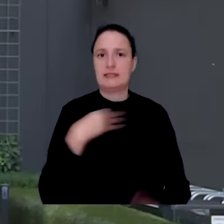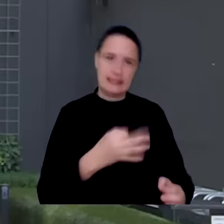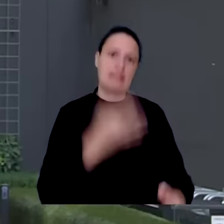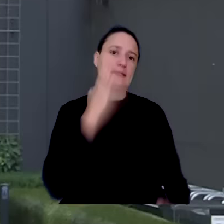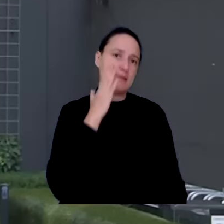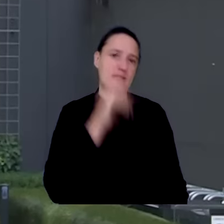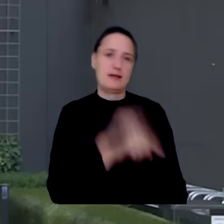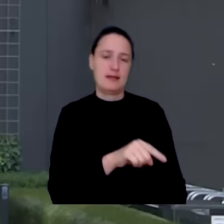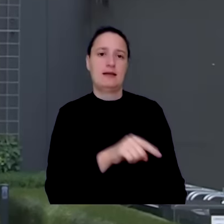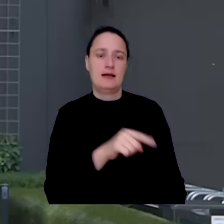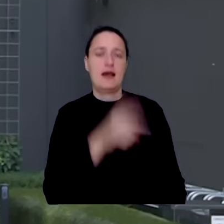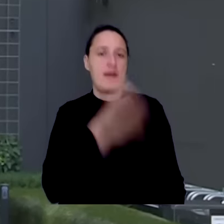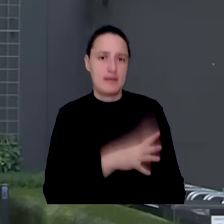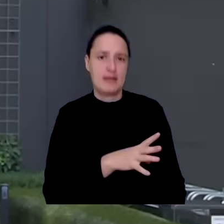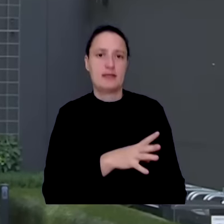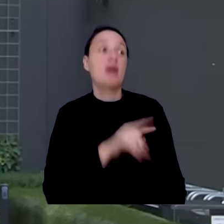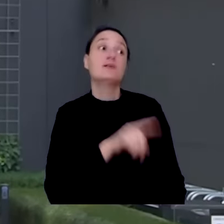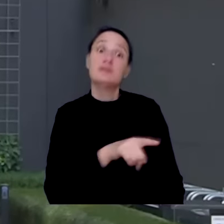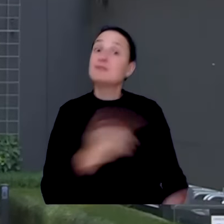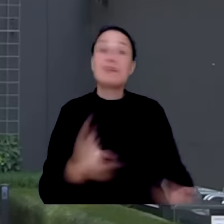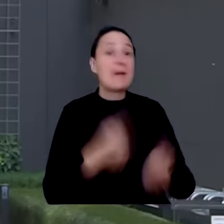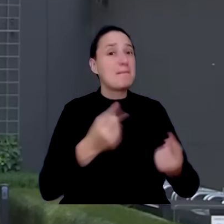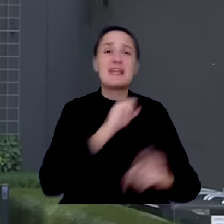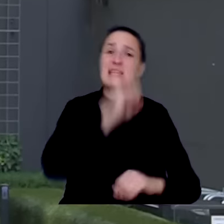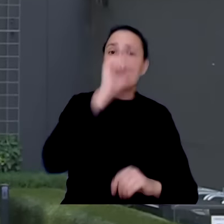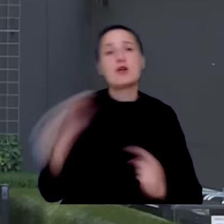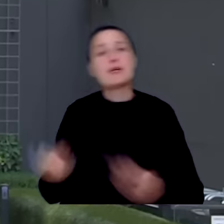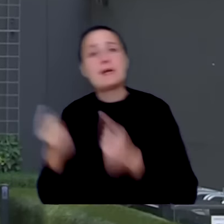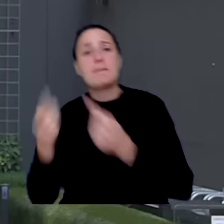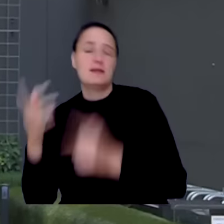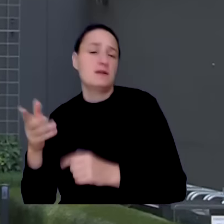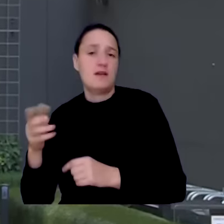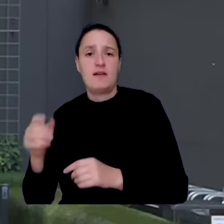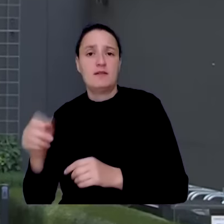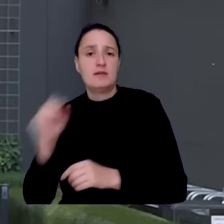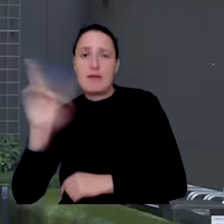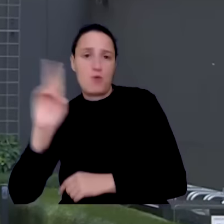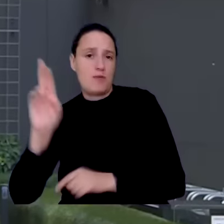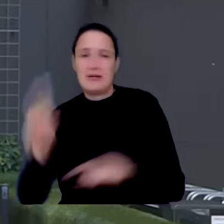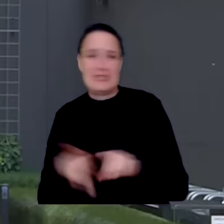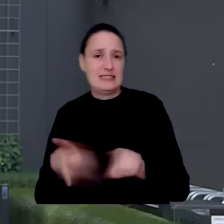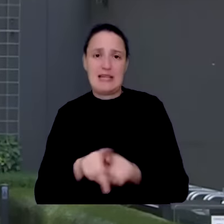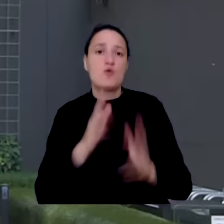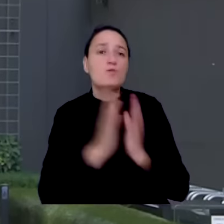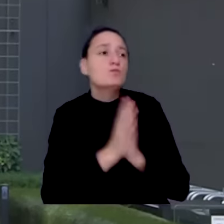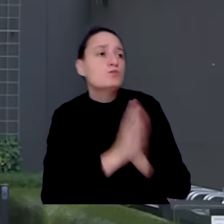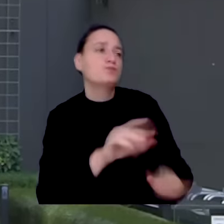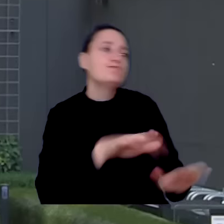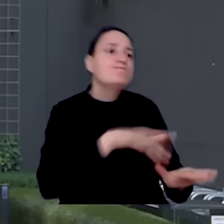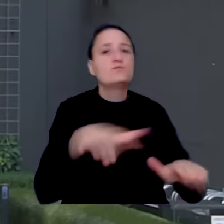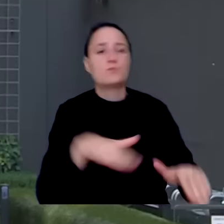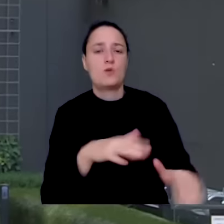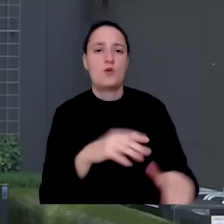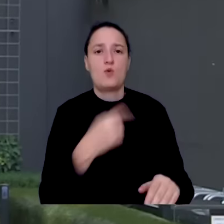się zarówno kampania demokratów pani Kamala Harris, jak i zwraca się do nich